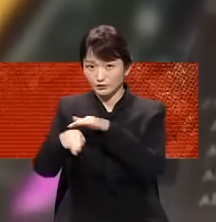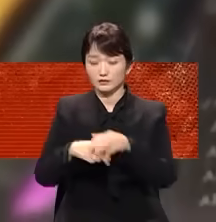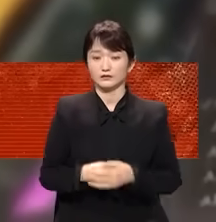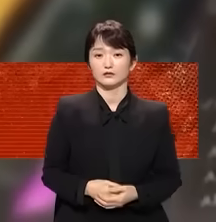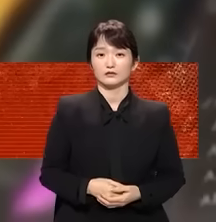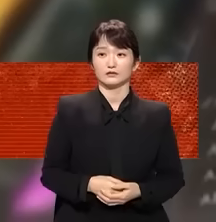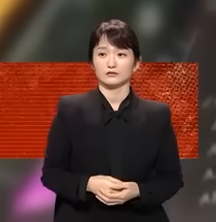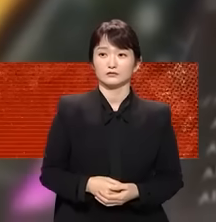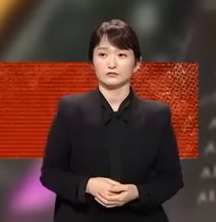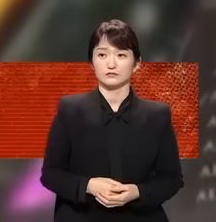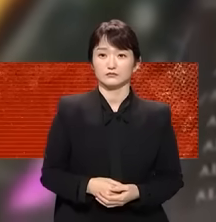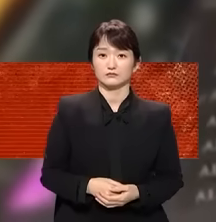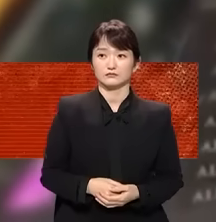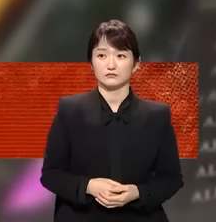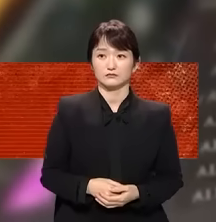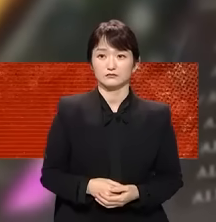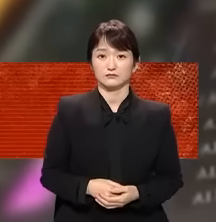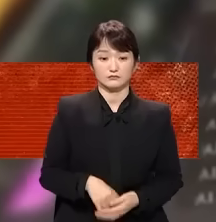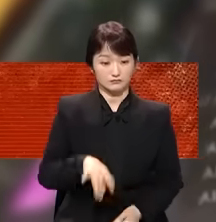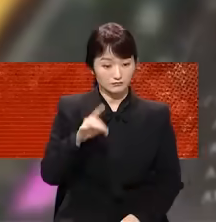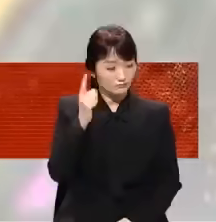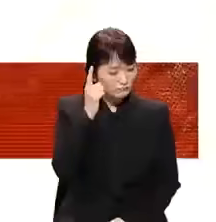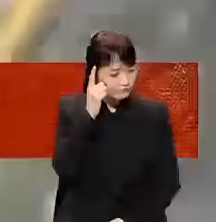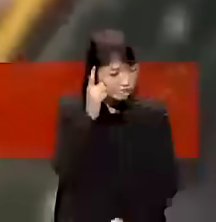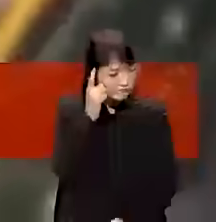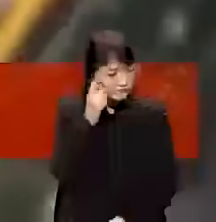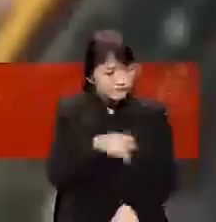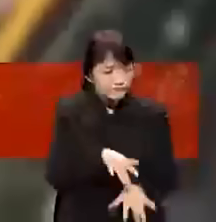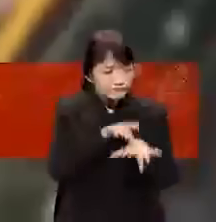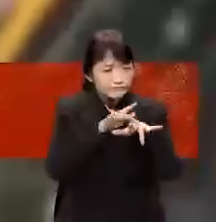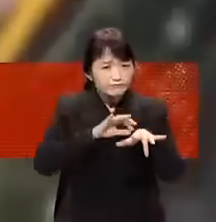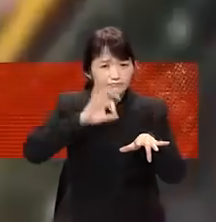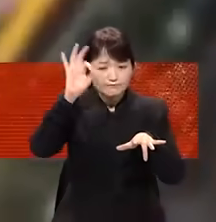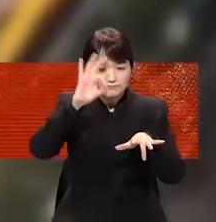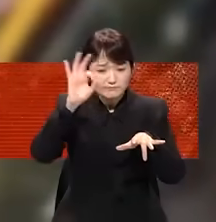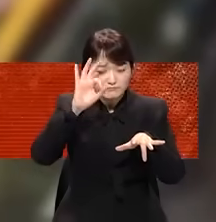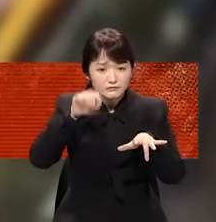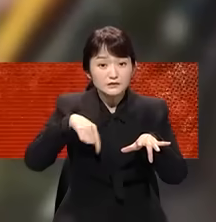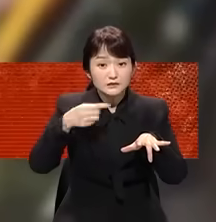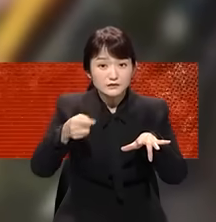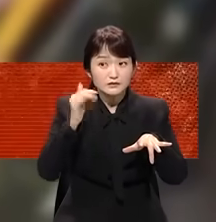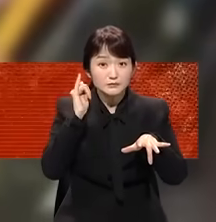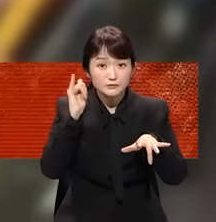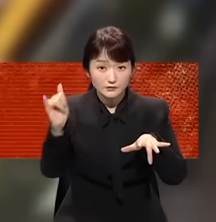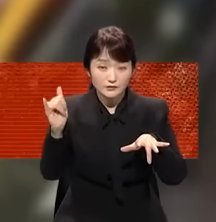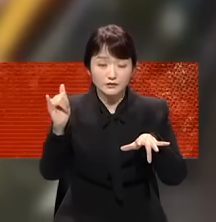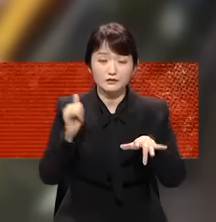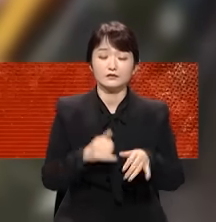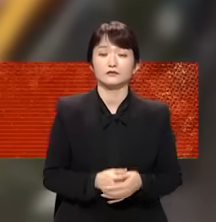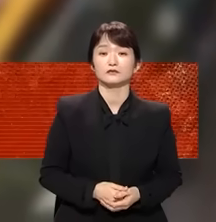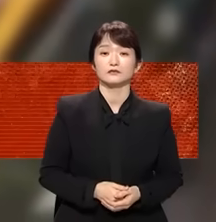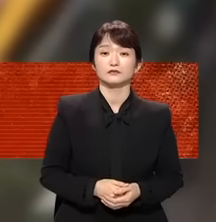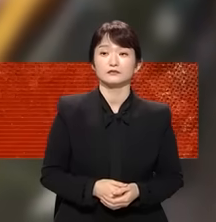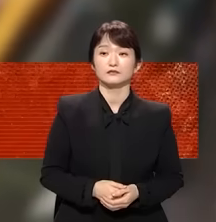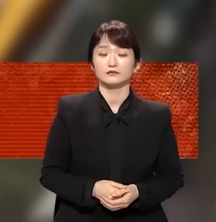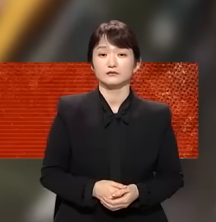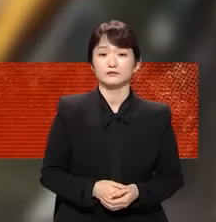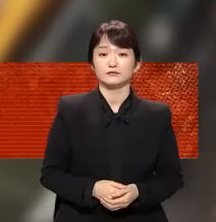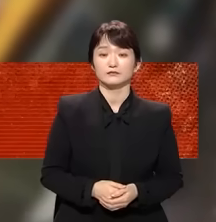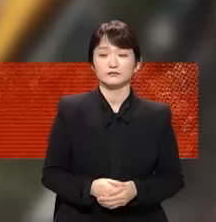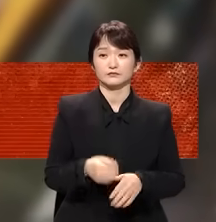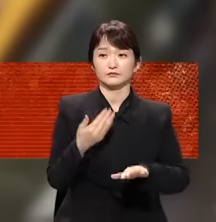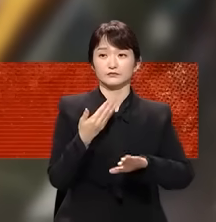일단 처음에 휴대전화가 없으면 찾죠 찾고 그다음 해보는게 전화를 걸어 보는 거예요음 그래서 이제 그 다른